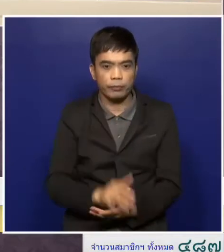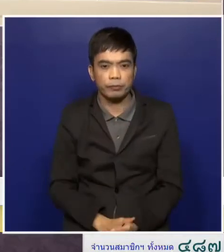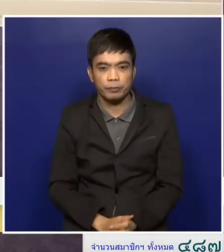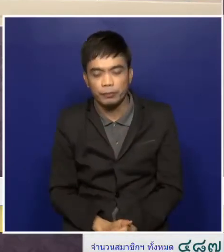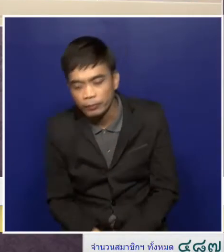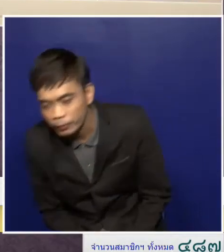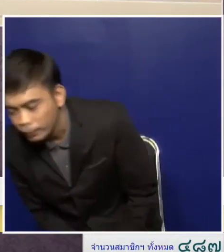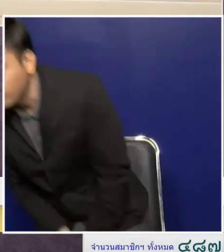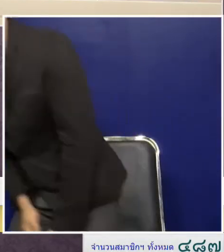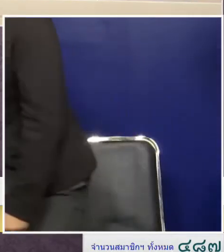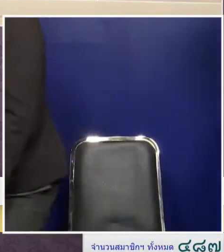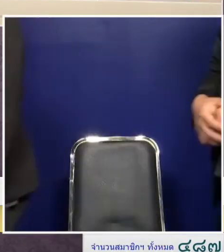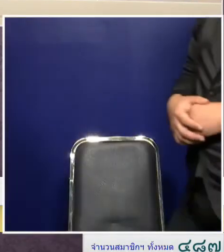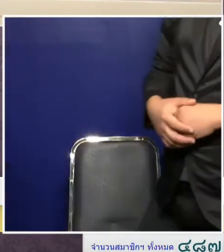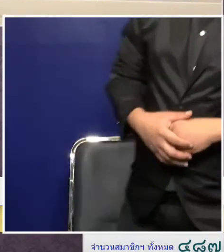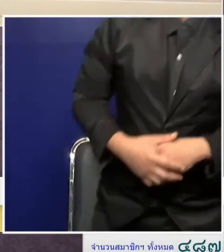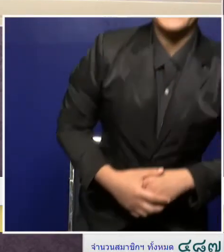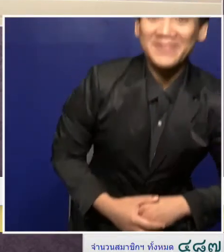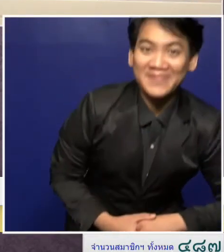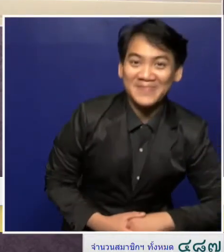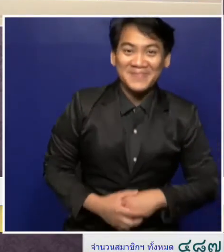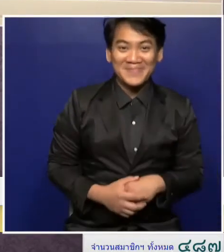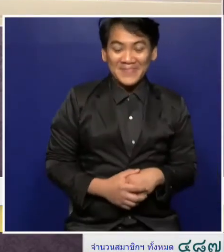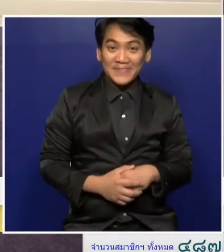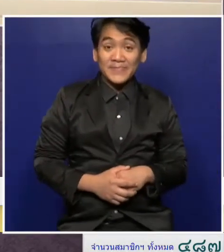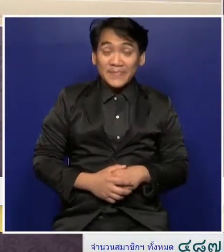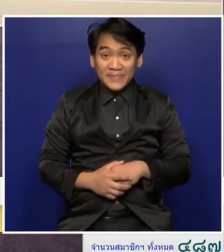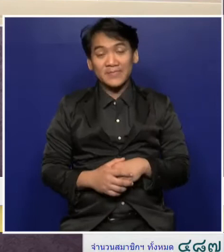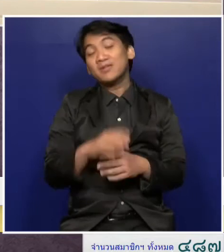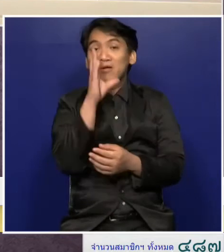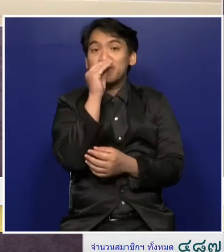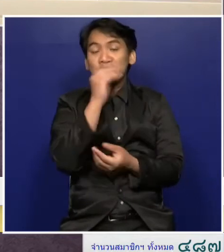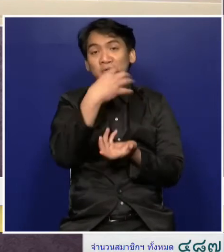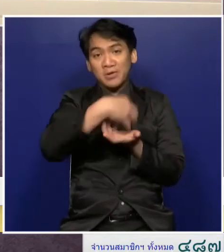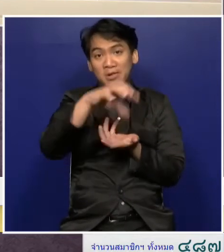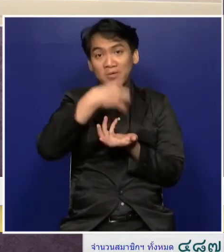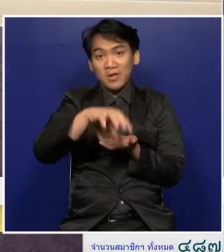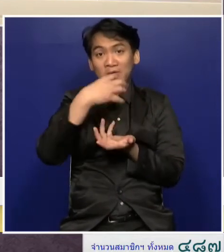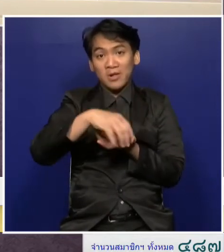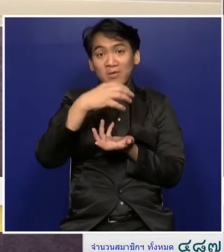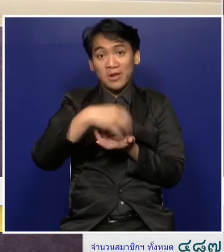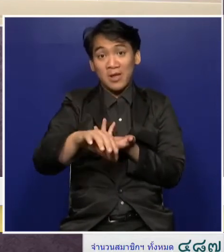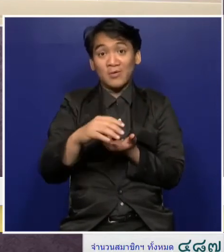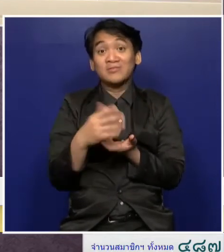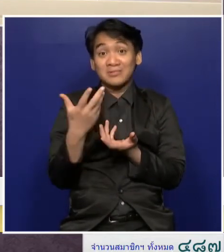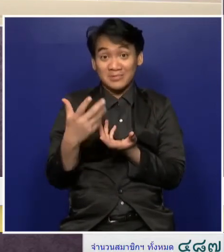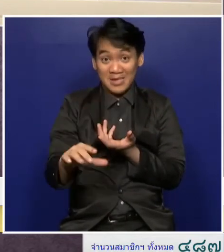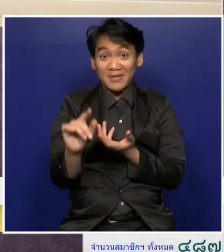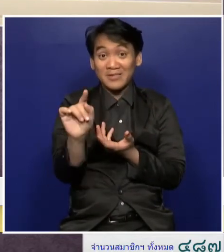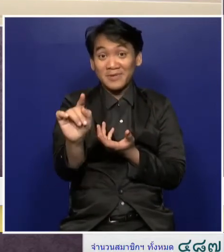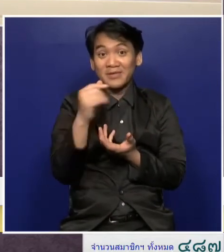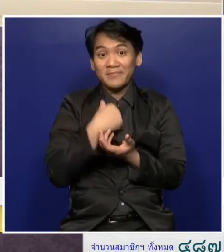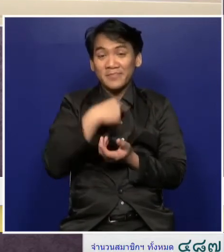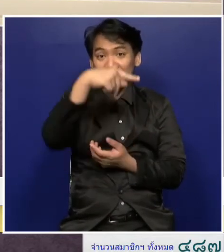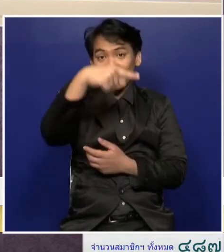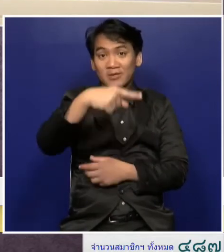ข้อเสนอแกของกรมาธิการอื่นๆ ซึได้พูดไปแล้วก็คือเรื่องพัษยัดเก